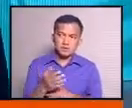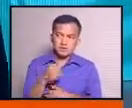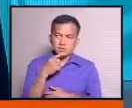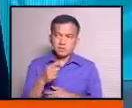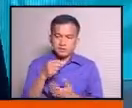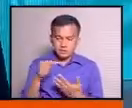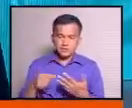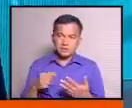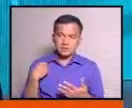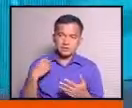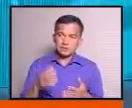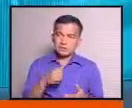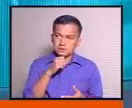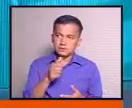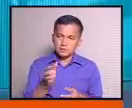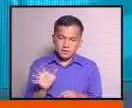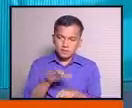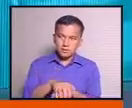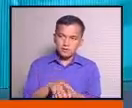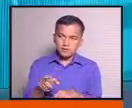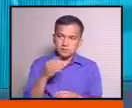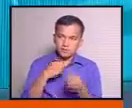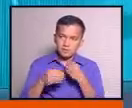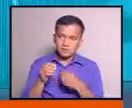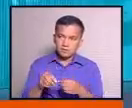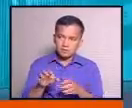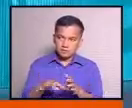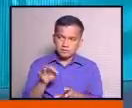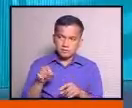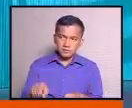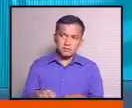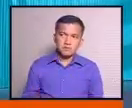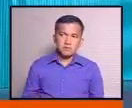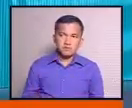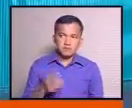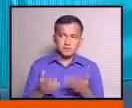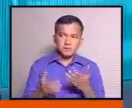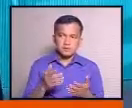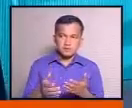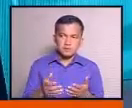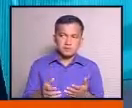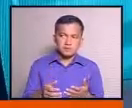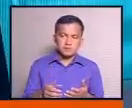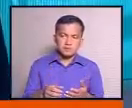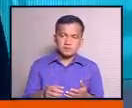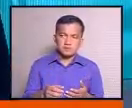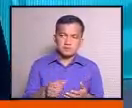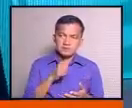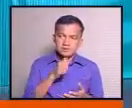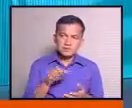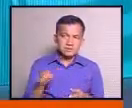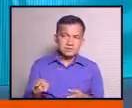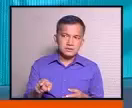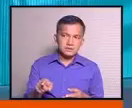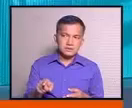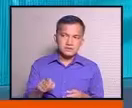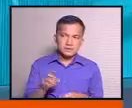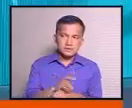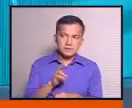Ayon sa ilang opisyal, hindi nakabalot ang mga pagkain ng matagpuan. Ang mga ito, posibleng tanda raw ito na hindi